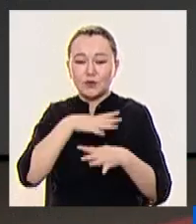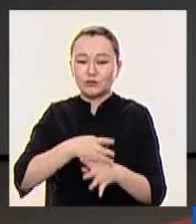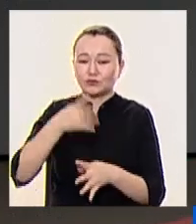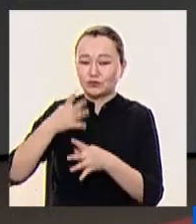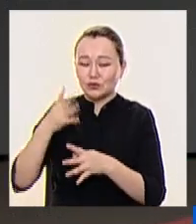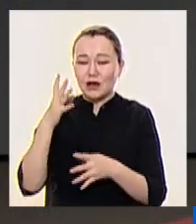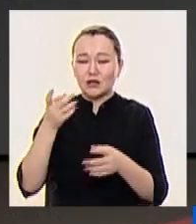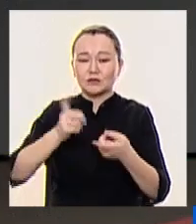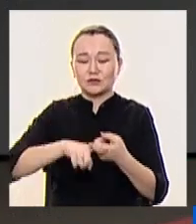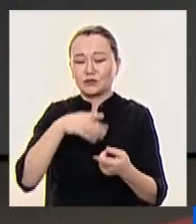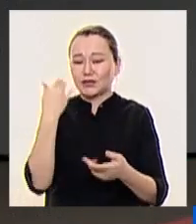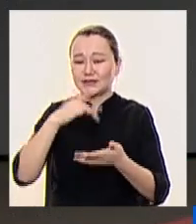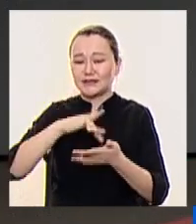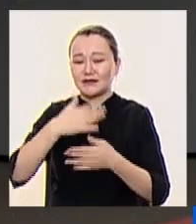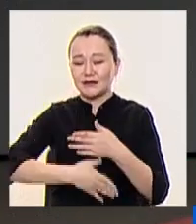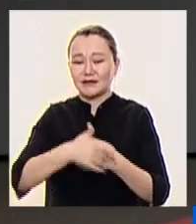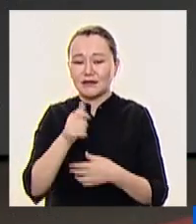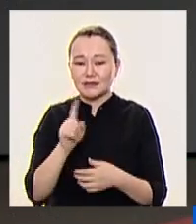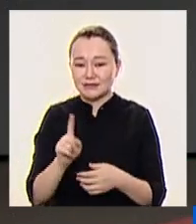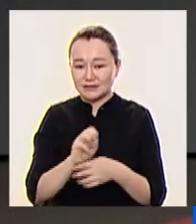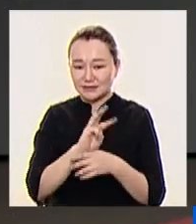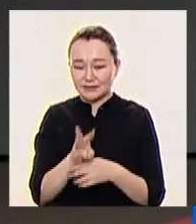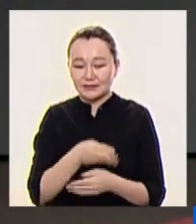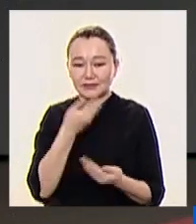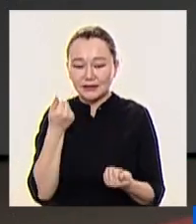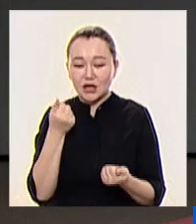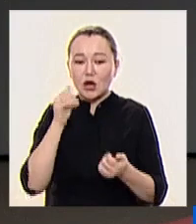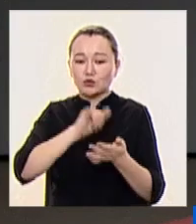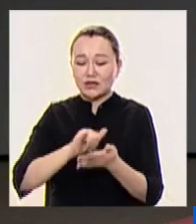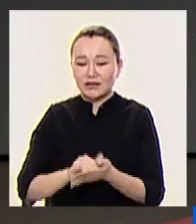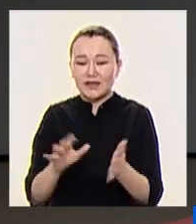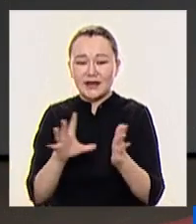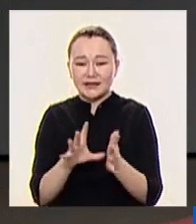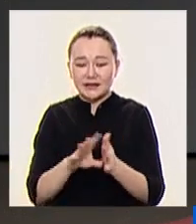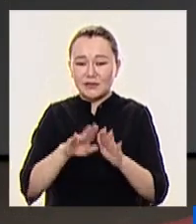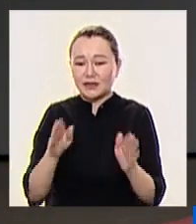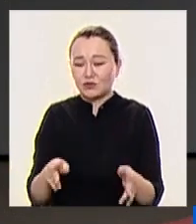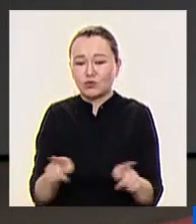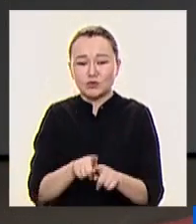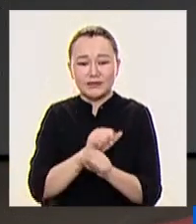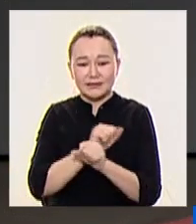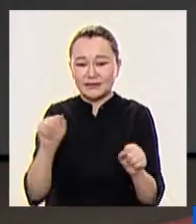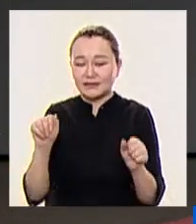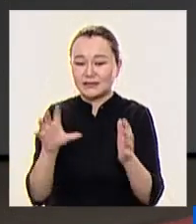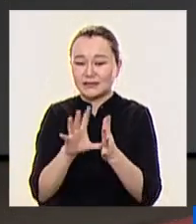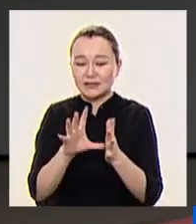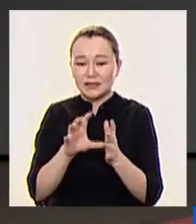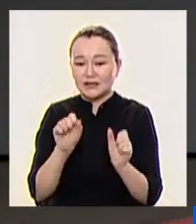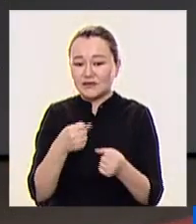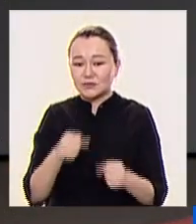не подключены к централизованному газоснабжению. Устанавливать электроплиты тоже нельзя. Сети не